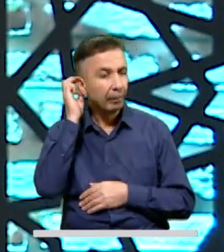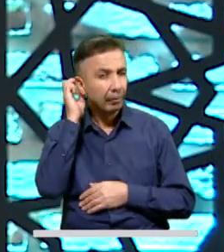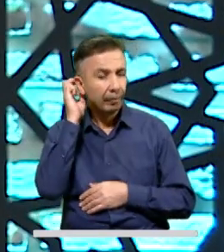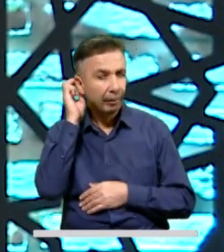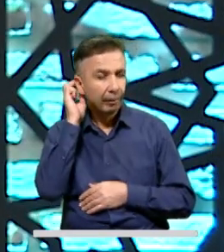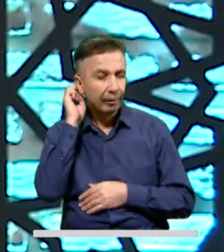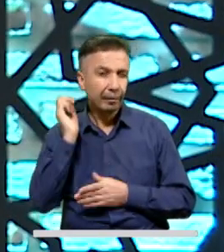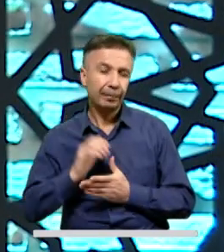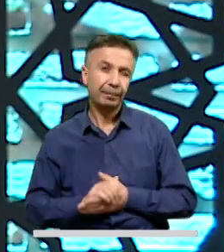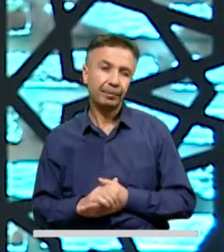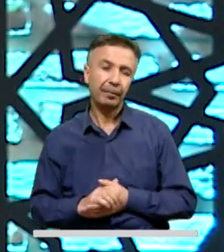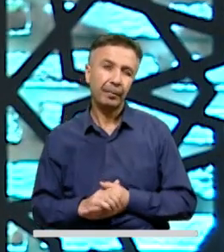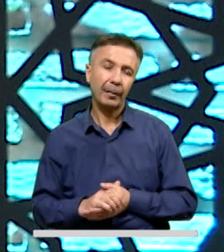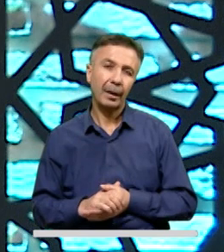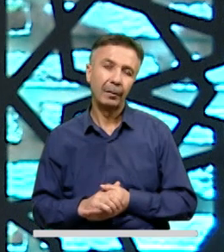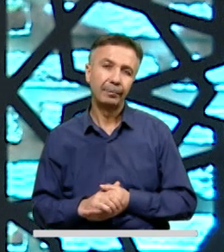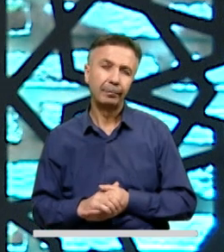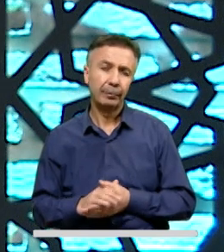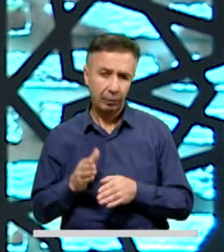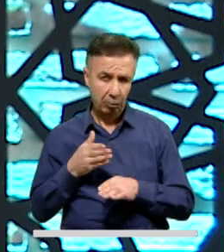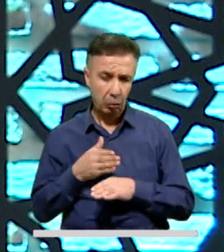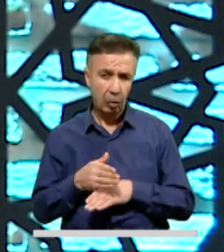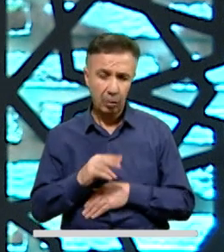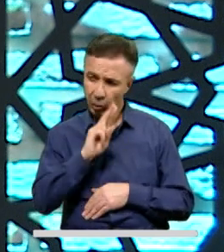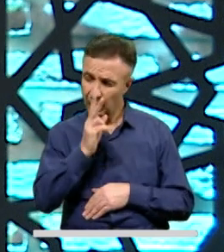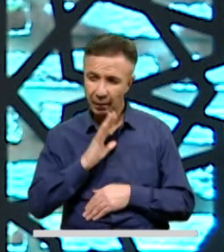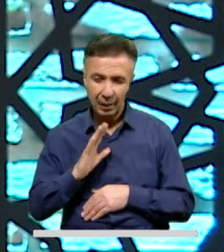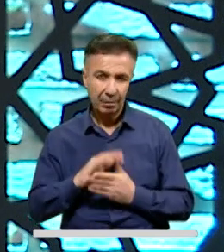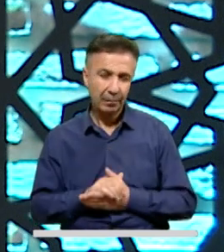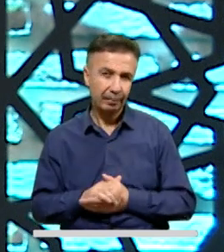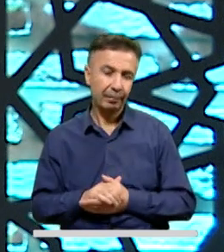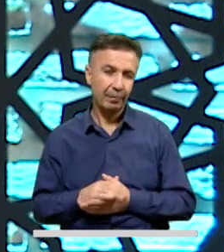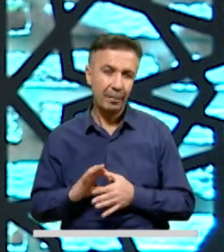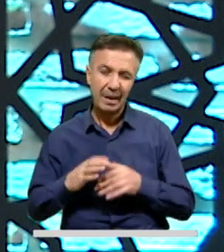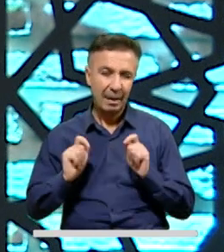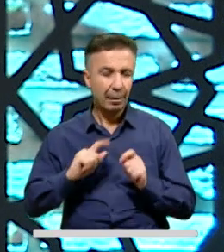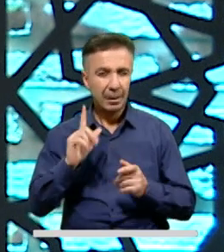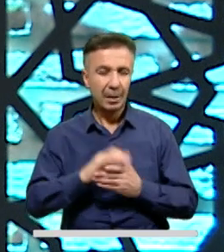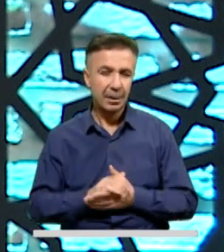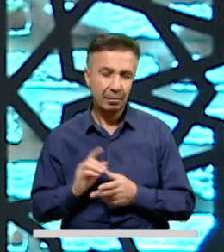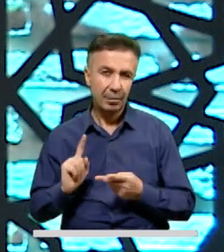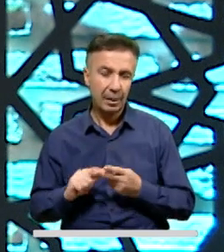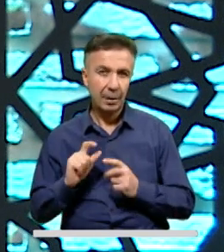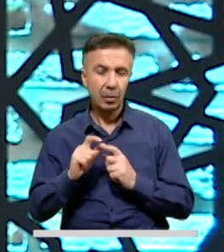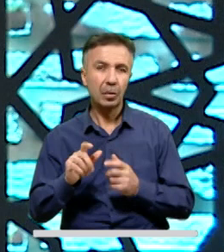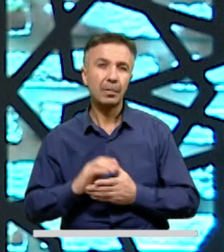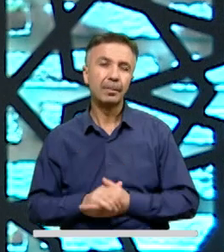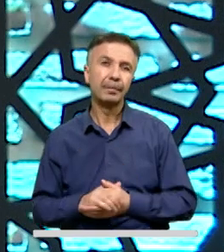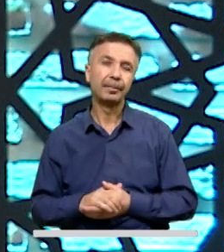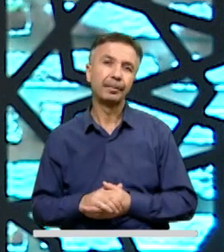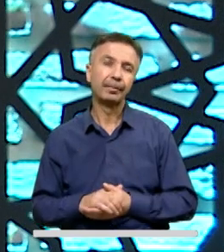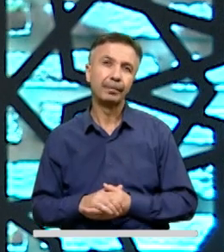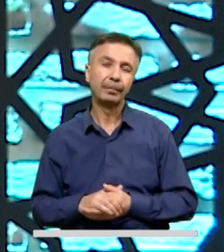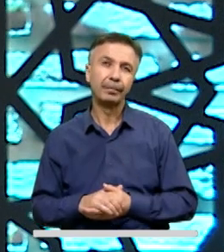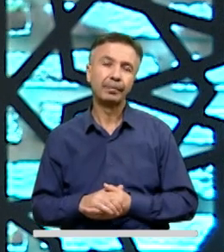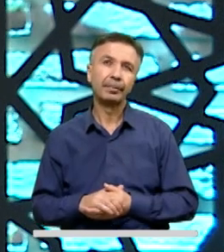soruyorsunuz ve ne yapmanız gerektiğini de soruyorsunuz. Heh, doğru ne mu? Yapmamız gerektiğini. Peki. Bir soru daha var. Buyurun hızlıca alalım